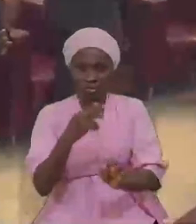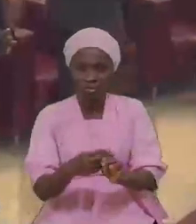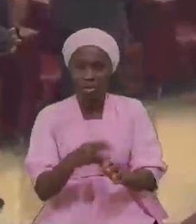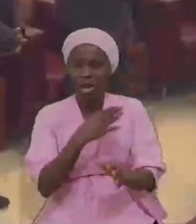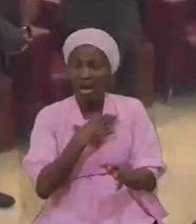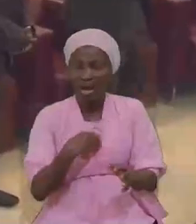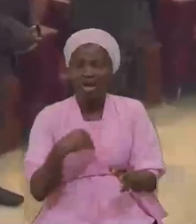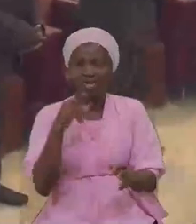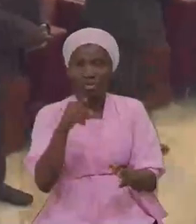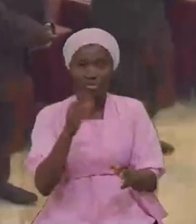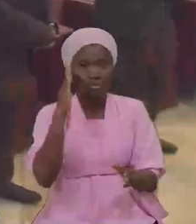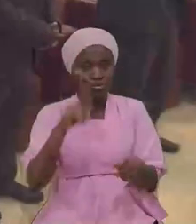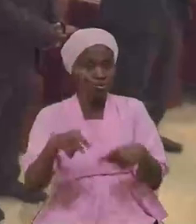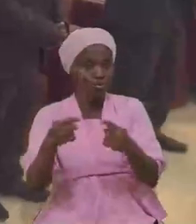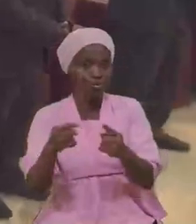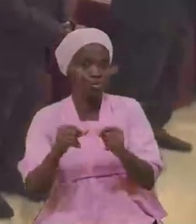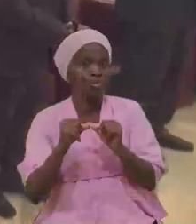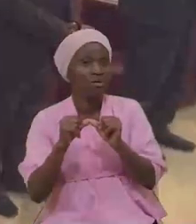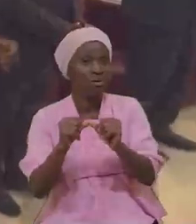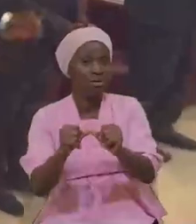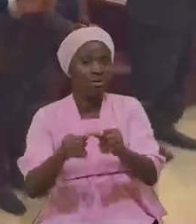Et vous allez rentrer